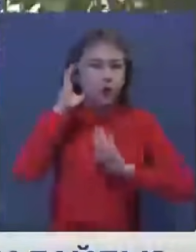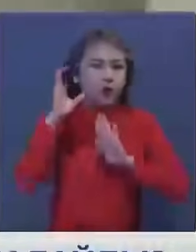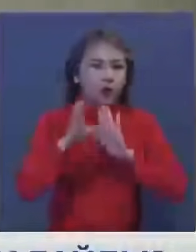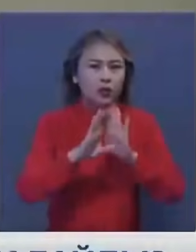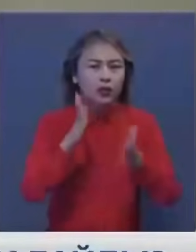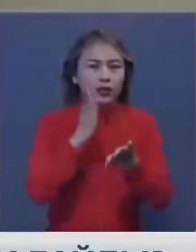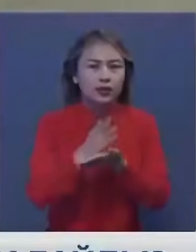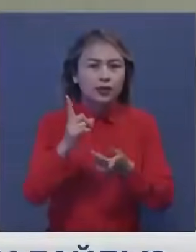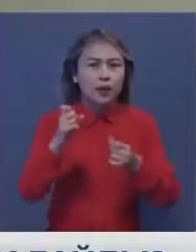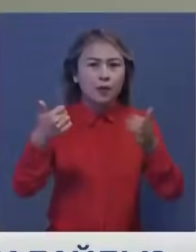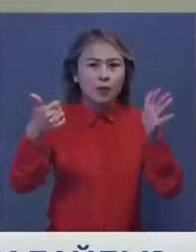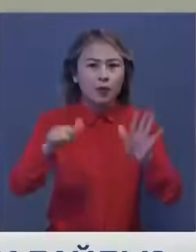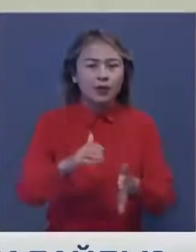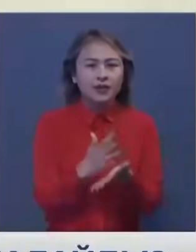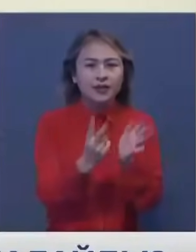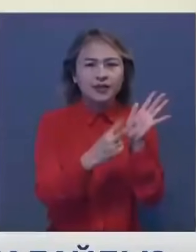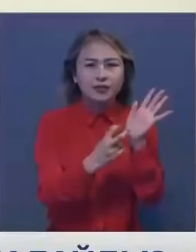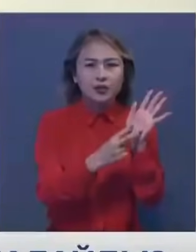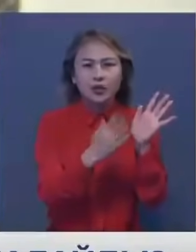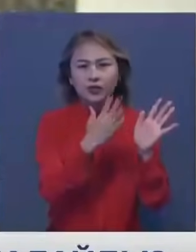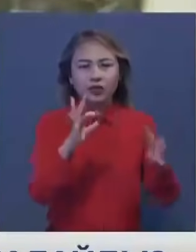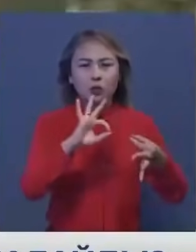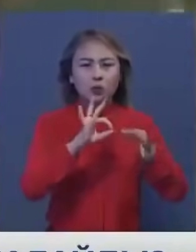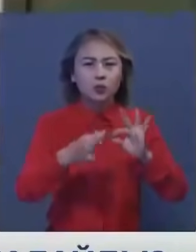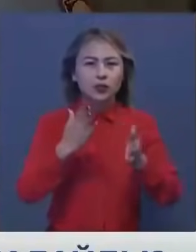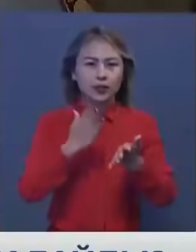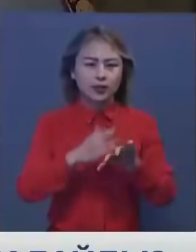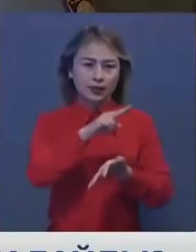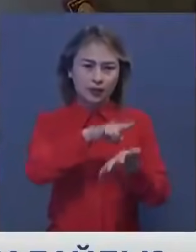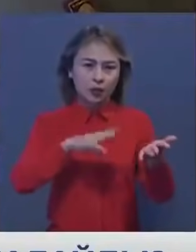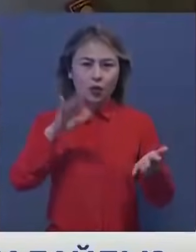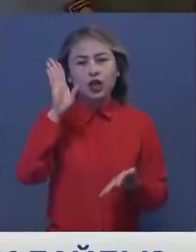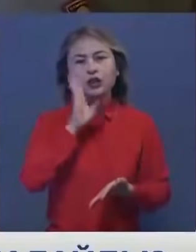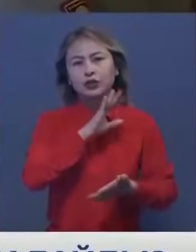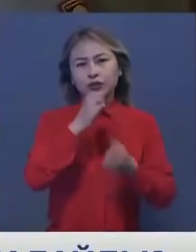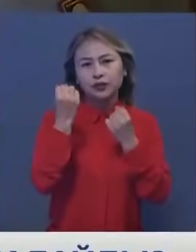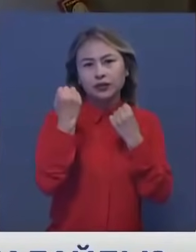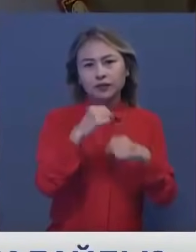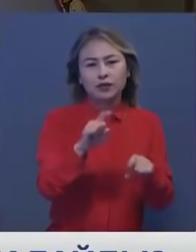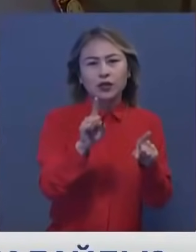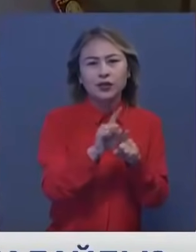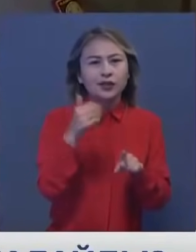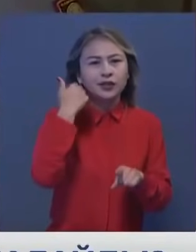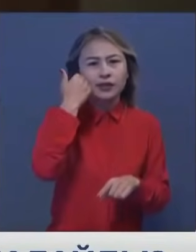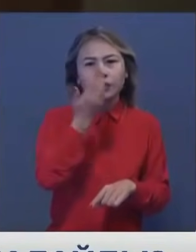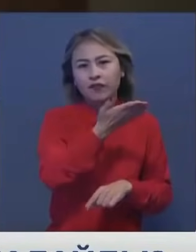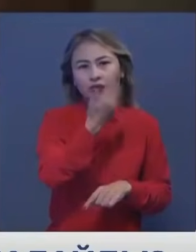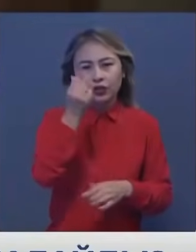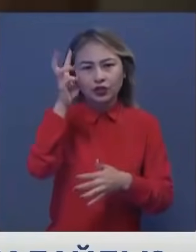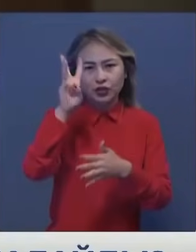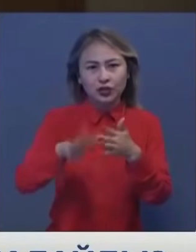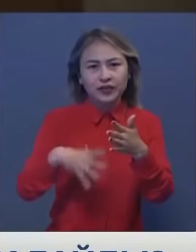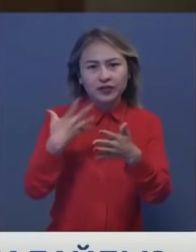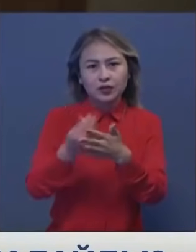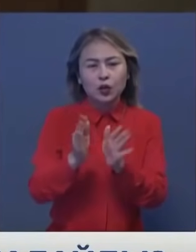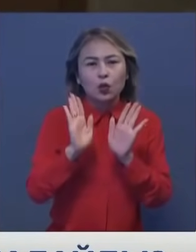Жарты жылдың өзінде 700-ден астам директор келіпті, бірақ әйелдеріне қол көтеруден арланбайтындар айыппұл төлеумен ғана